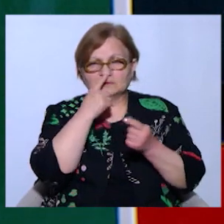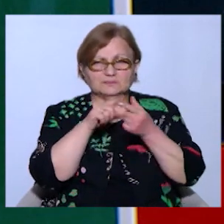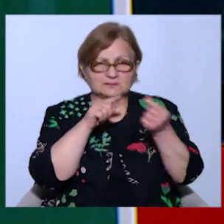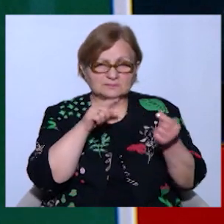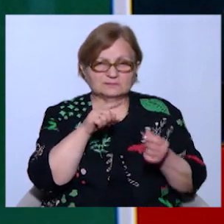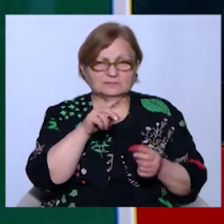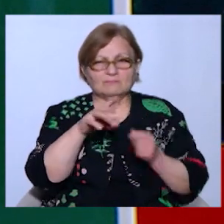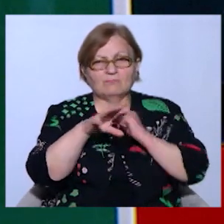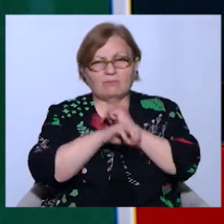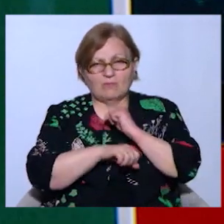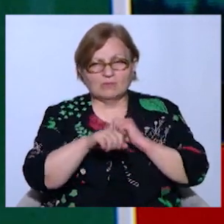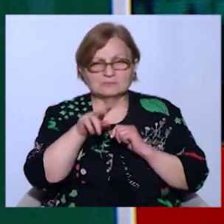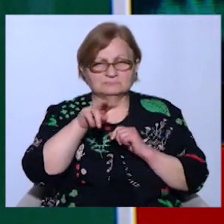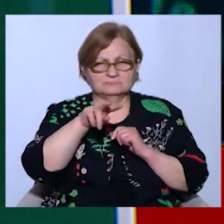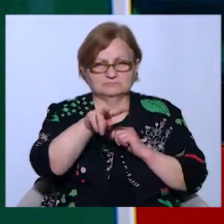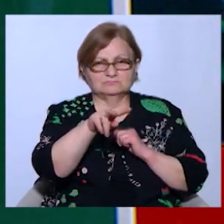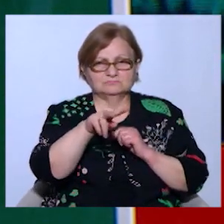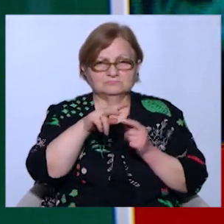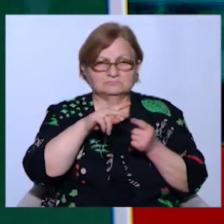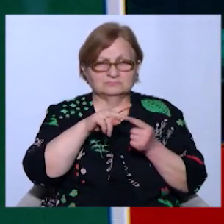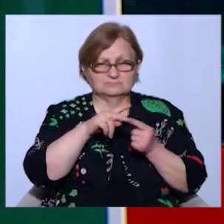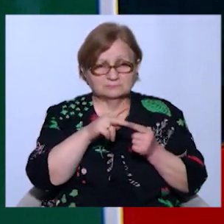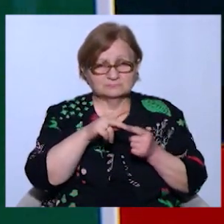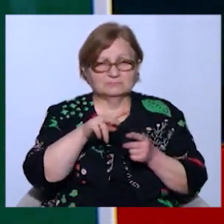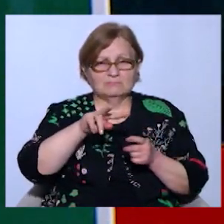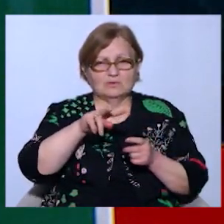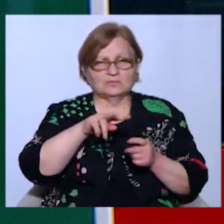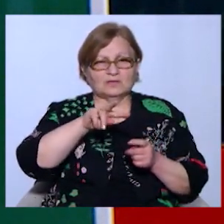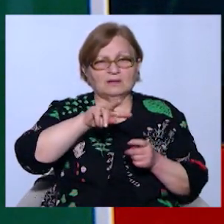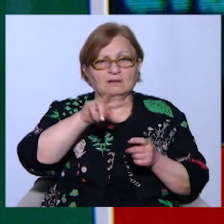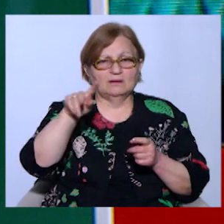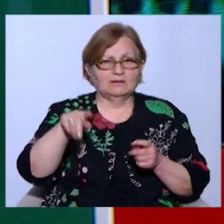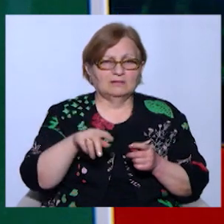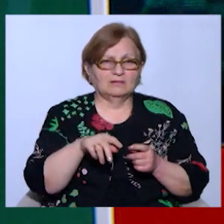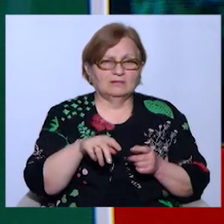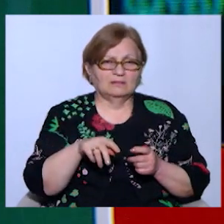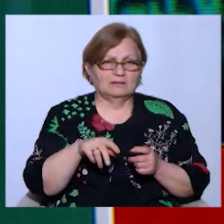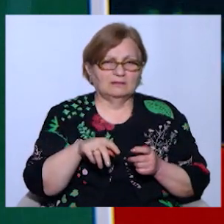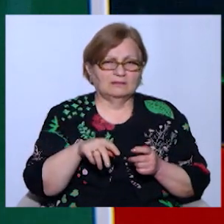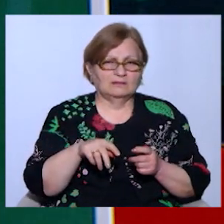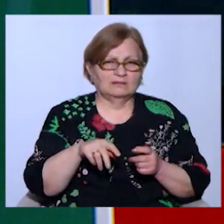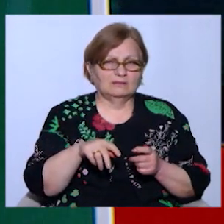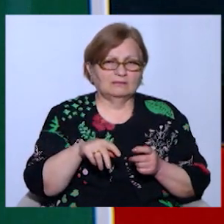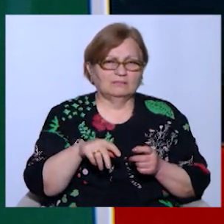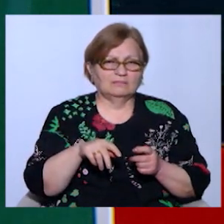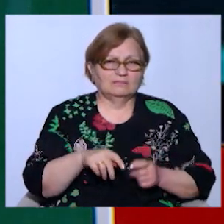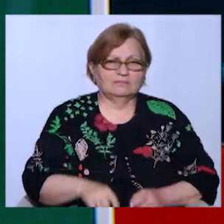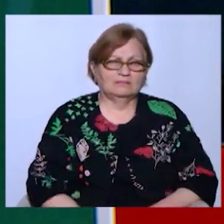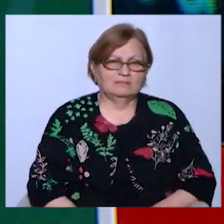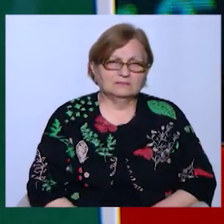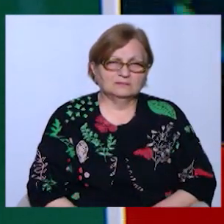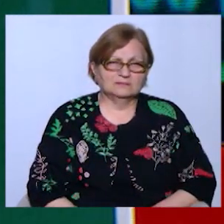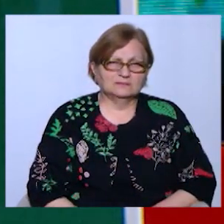მეორე ბოლო ისეთია, რომელიც ხაზავს. აი დავადე ეს და მეორე ბოლოთი შემოხაზე.